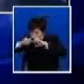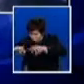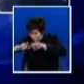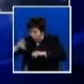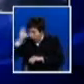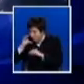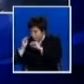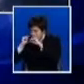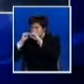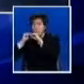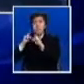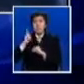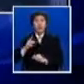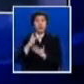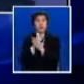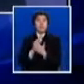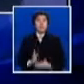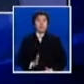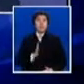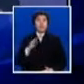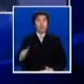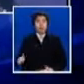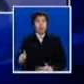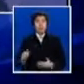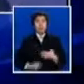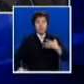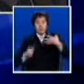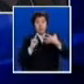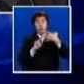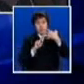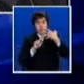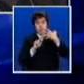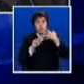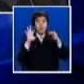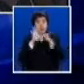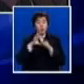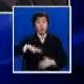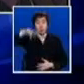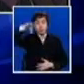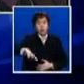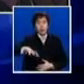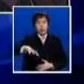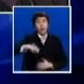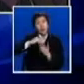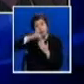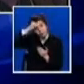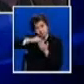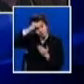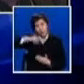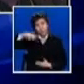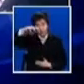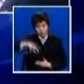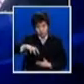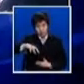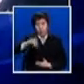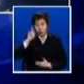สูงในด้านที่ 3ที่เป็นเป้าหมายที่เราตั้งเอาไว้ชัดเจนก็คือเรื่องของสถานศึกษาแหล่งเรียนรู้ครับเช่นเดียวกัน